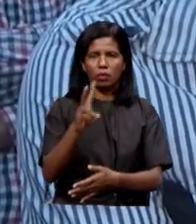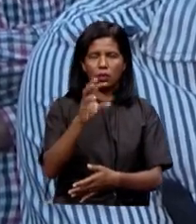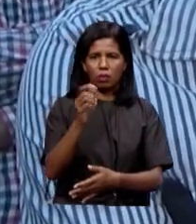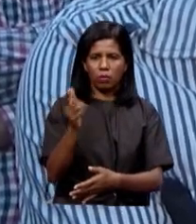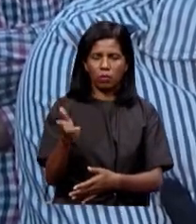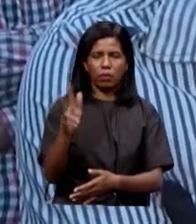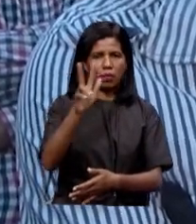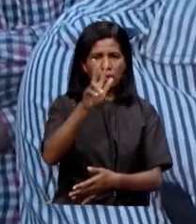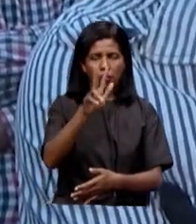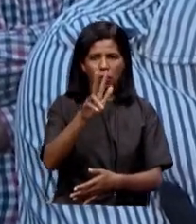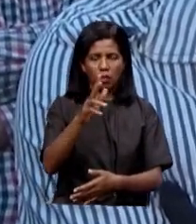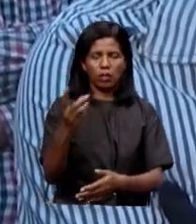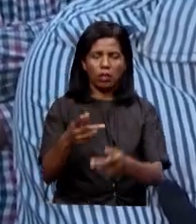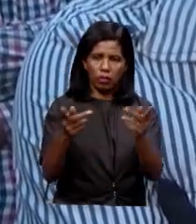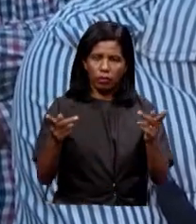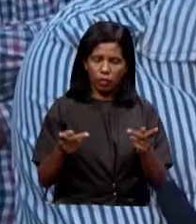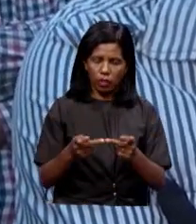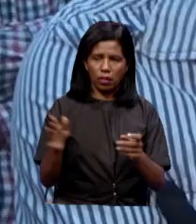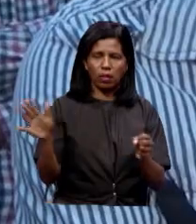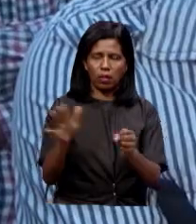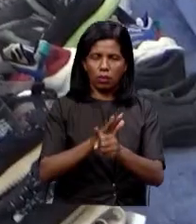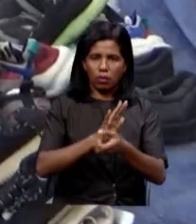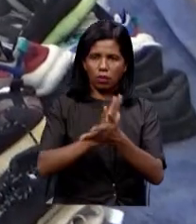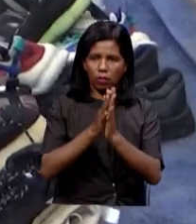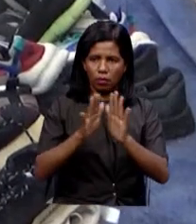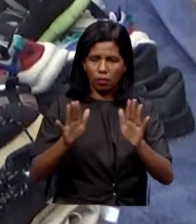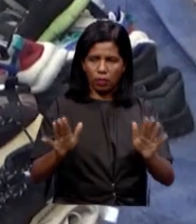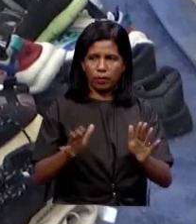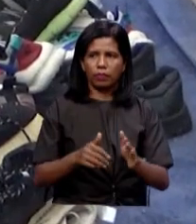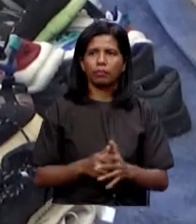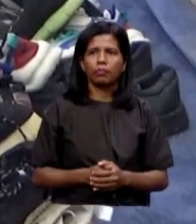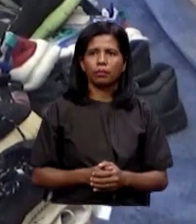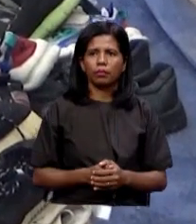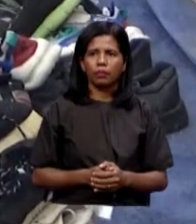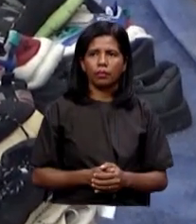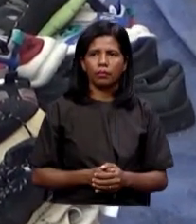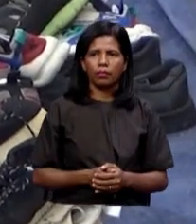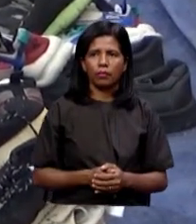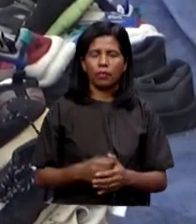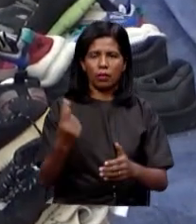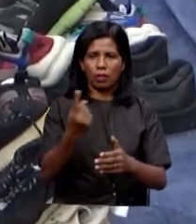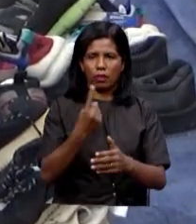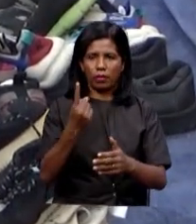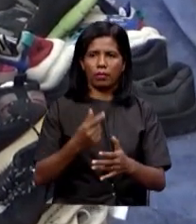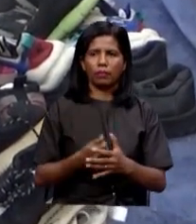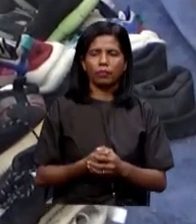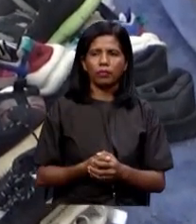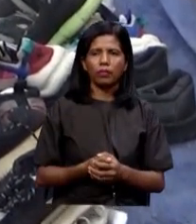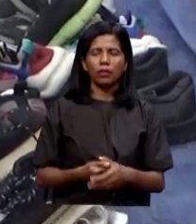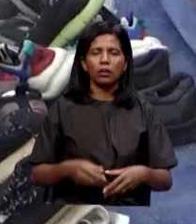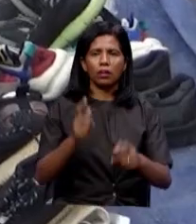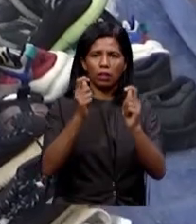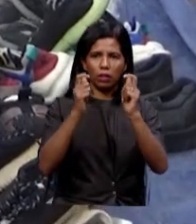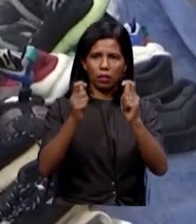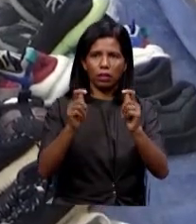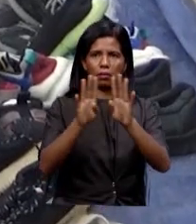resin tolu iha ambiente ne bena kono ho pas no alegria. Sena fatin koko ate